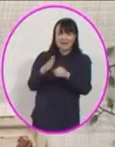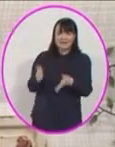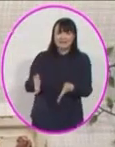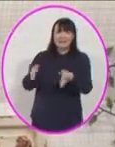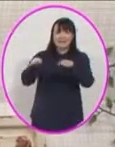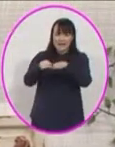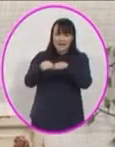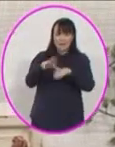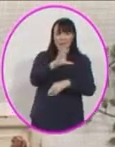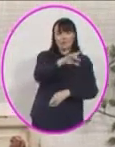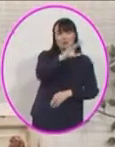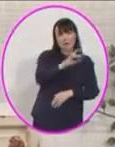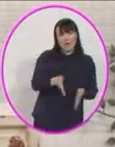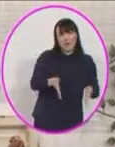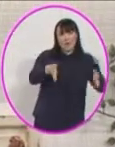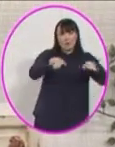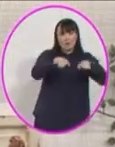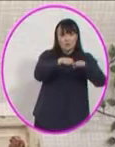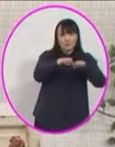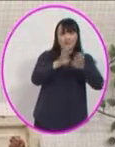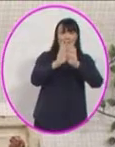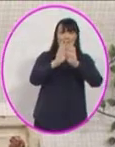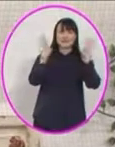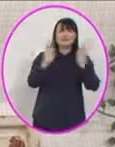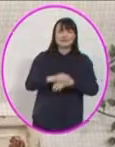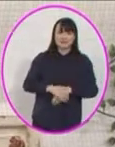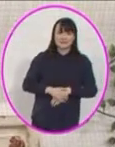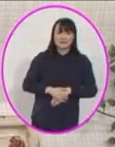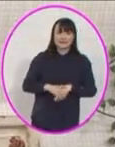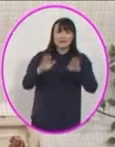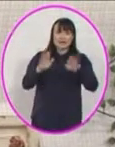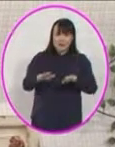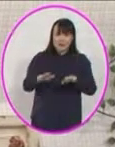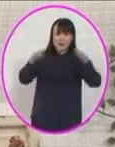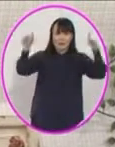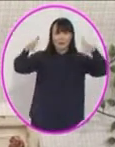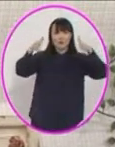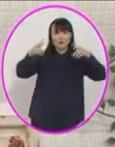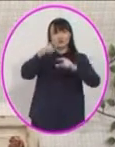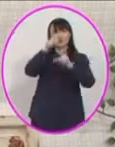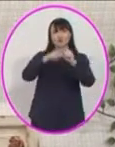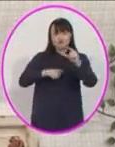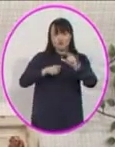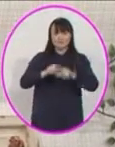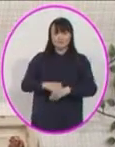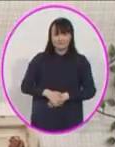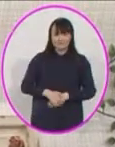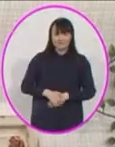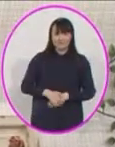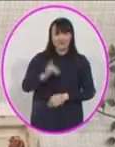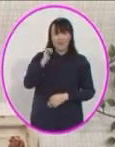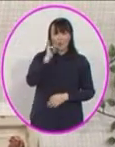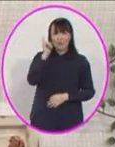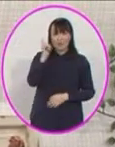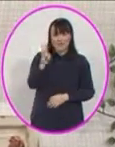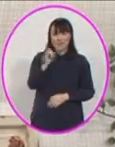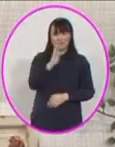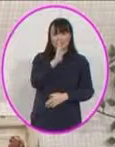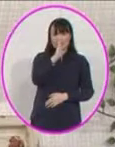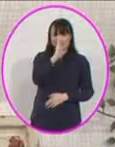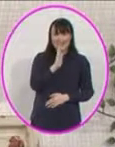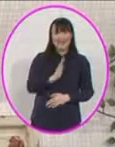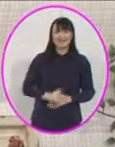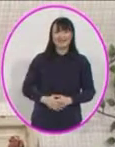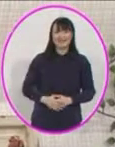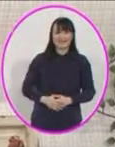で開催されていますですから今ちょうどあの募集の時期になってますのであいあいセンターかスワンホールにお問い合わせいただく